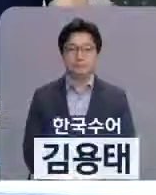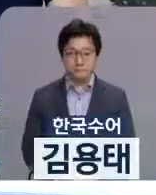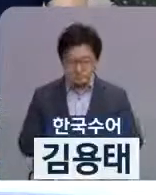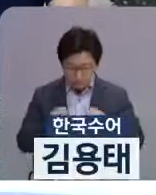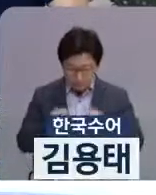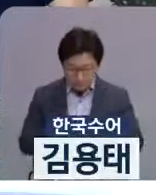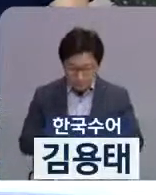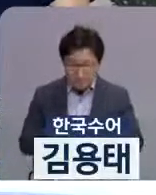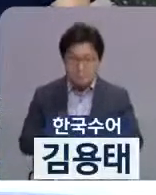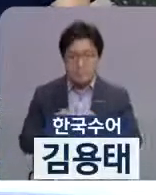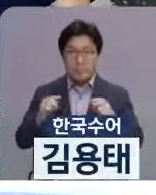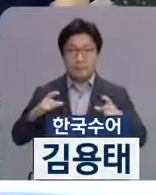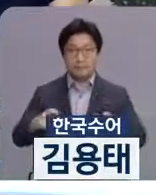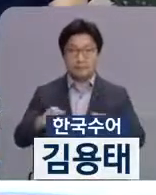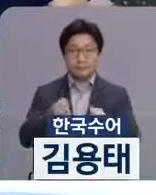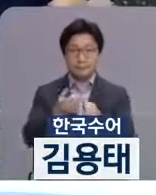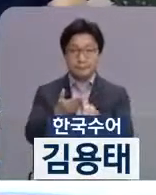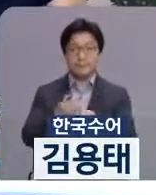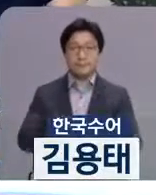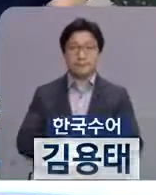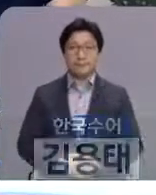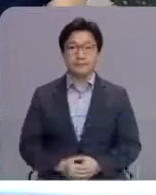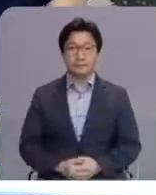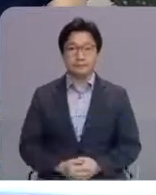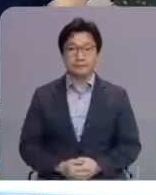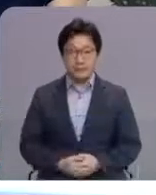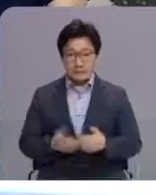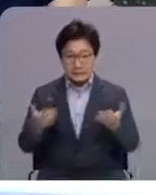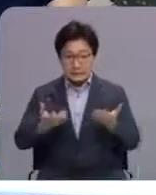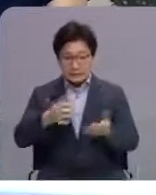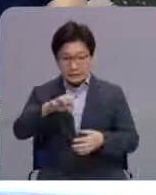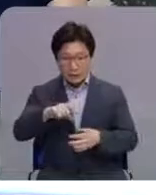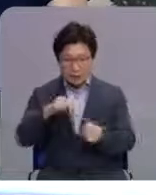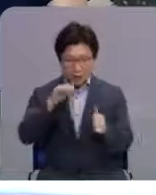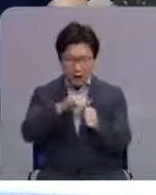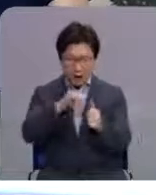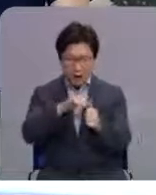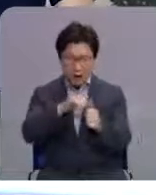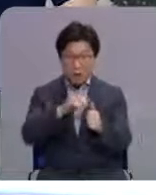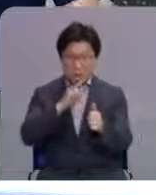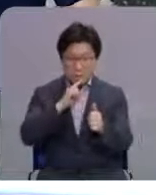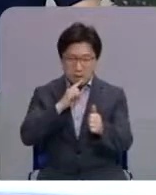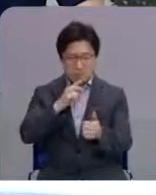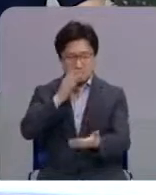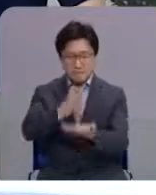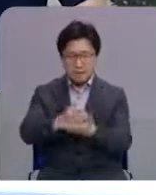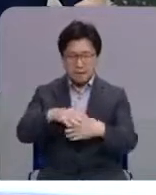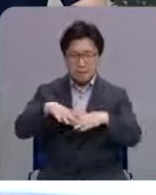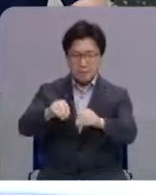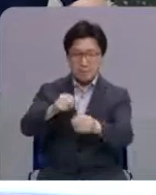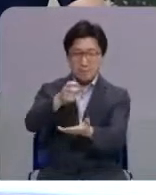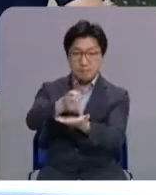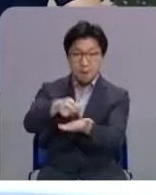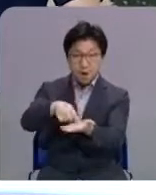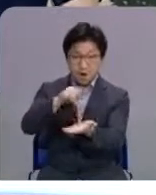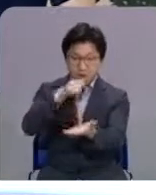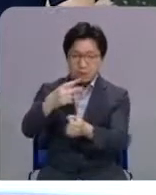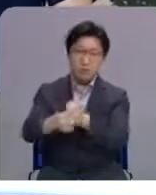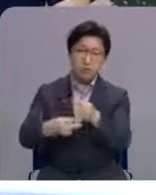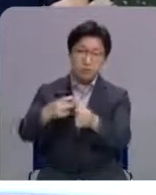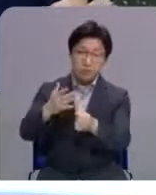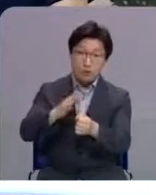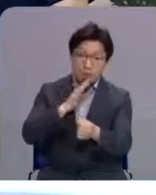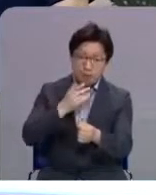여러분 안녕하십니까? 9시 전북권 뉴스입니다. 직장 내 괴롭힘을 법으로 금지한 지 2년이 돼갑니다. 하지만